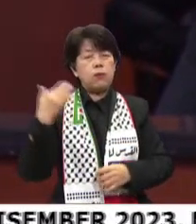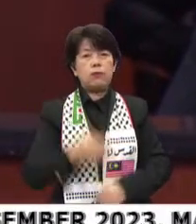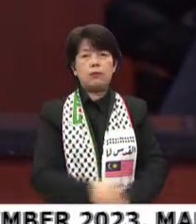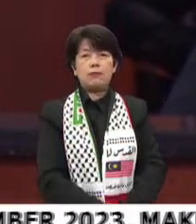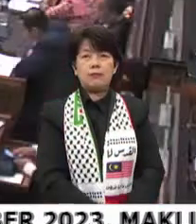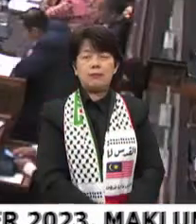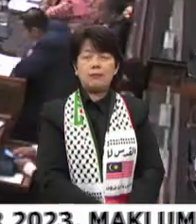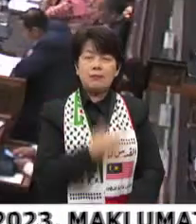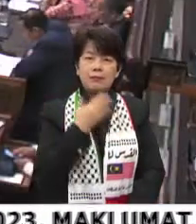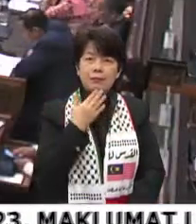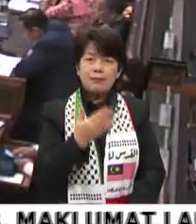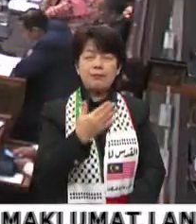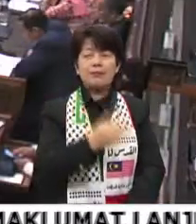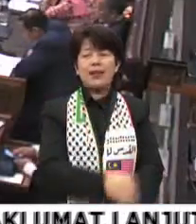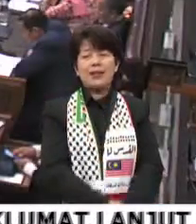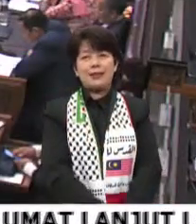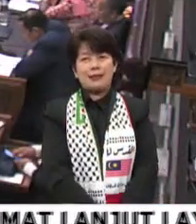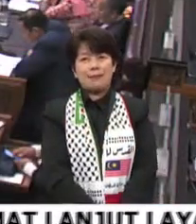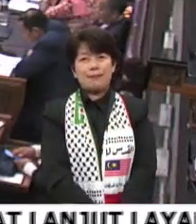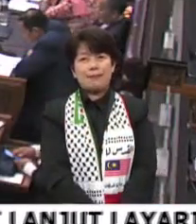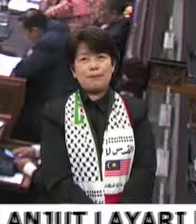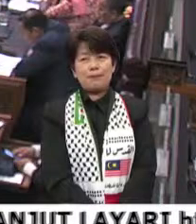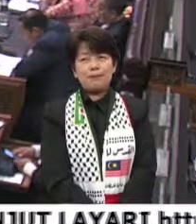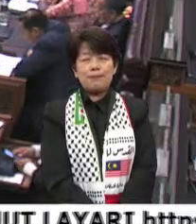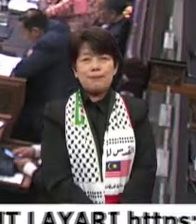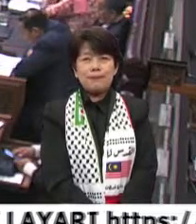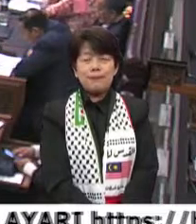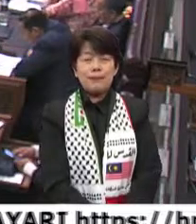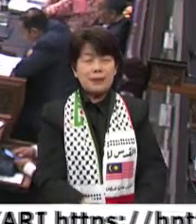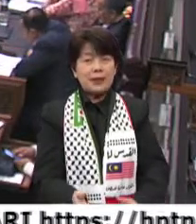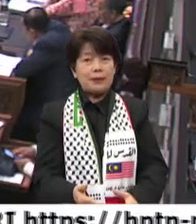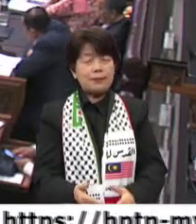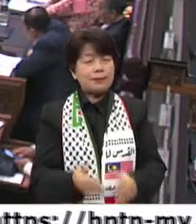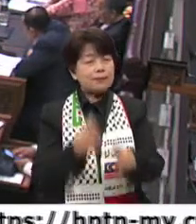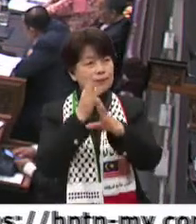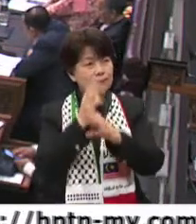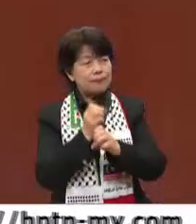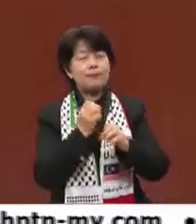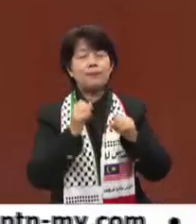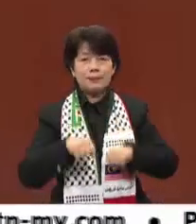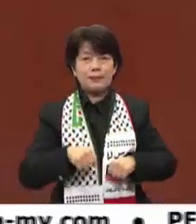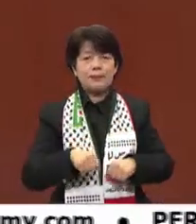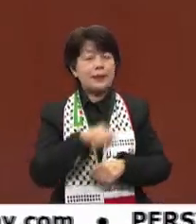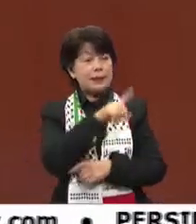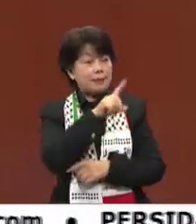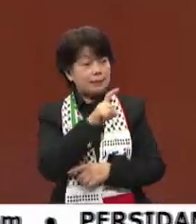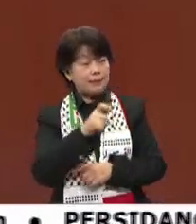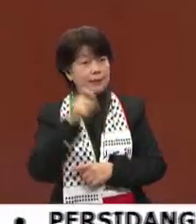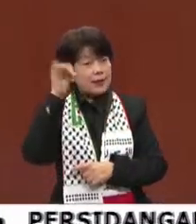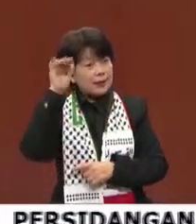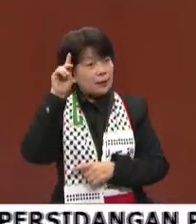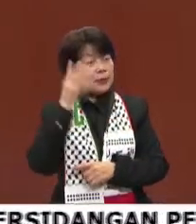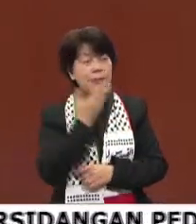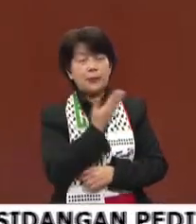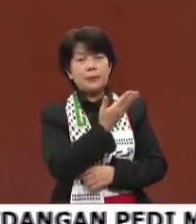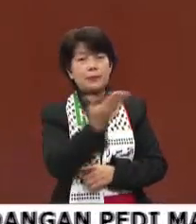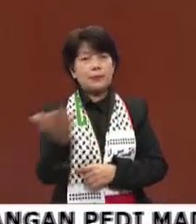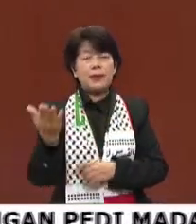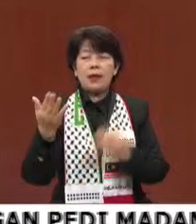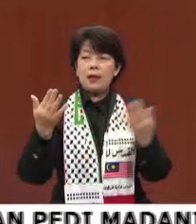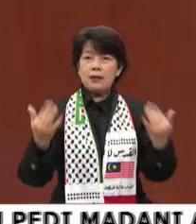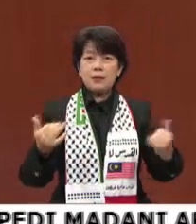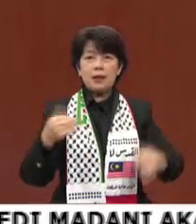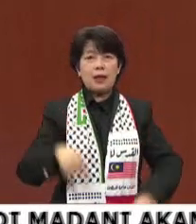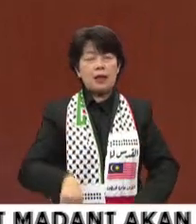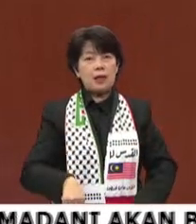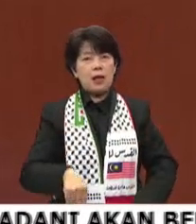kasih soalan tambahan Tan Sri soalan tambahan ringkas Tan Sri yang di-pertua sekarang ni